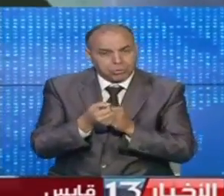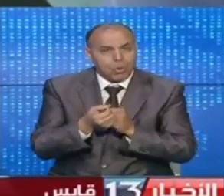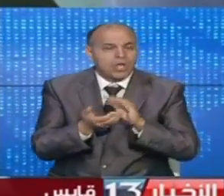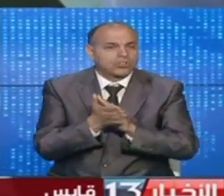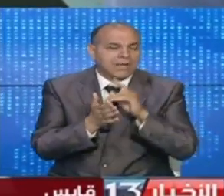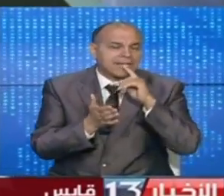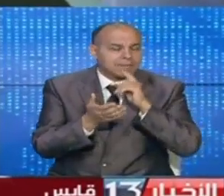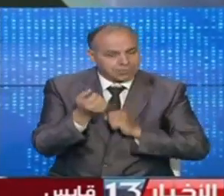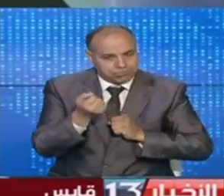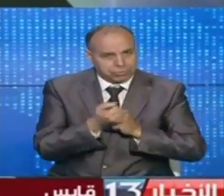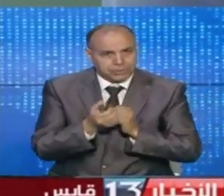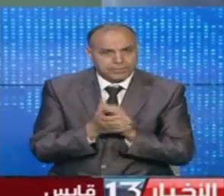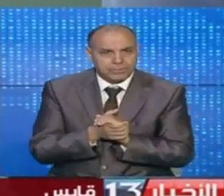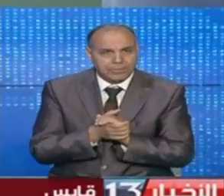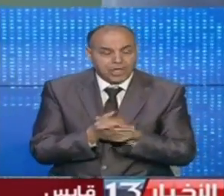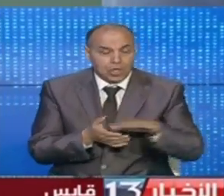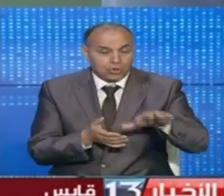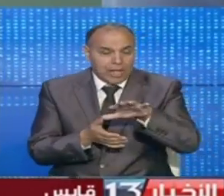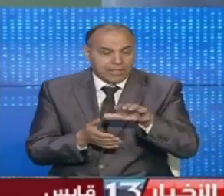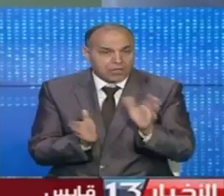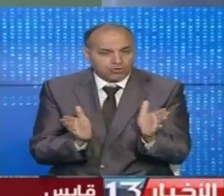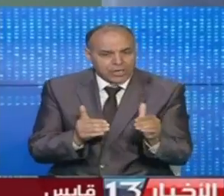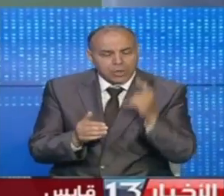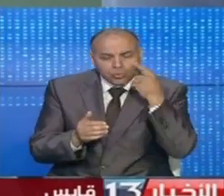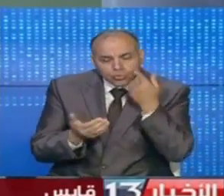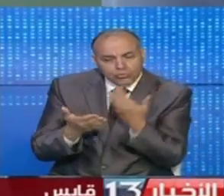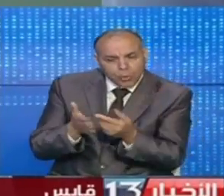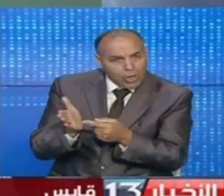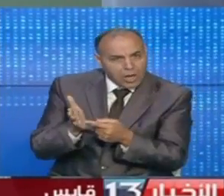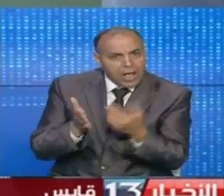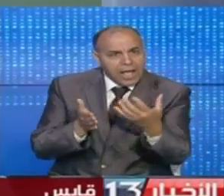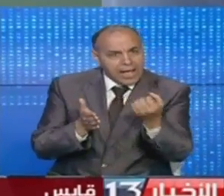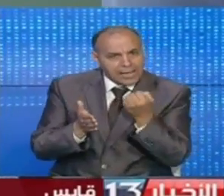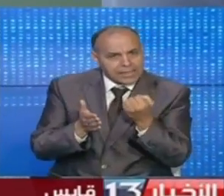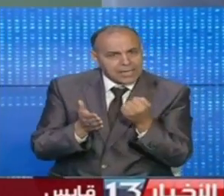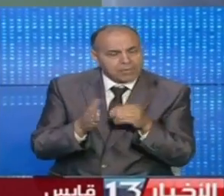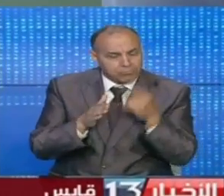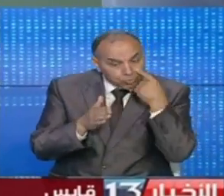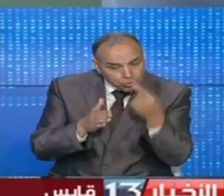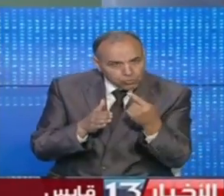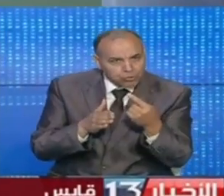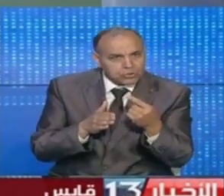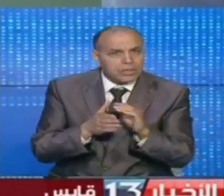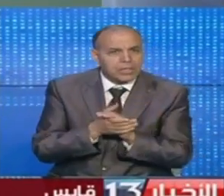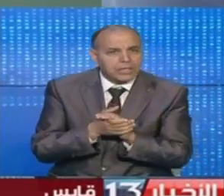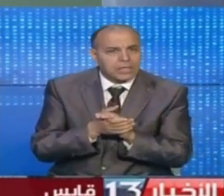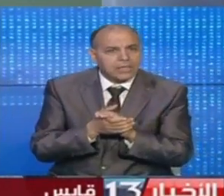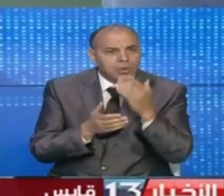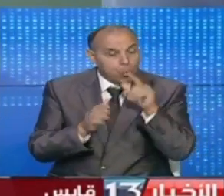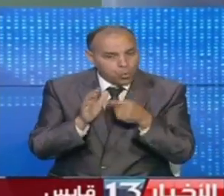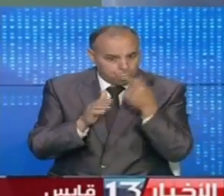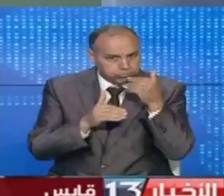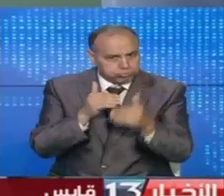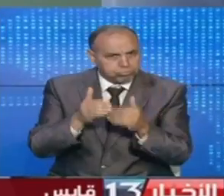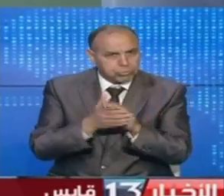جمعية قابس الفاعلة. الجهاز هذايا جربناه وخذينا الفيدباك وطلعنا الموديل الأول اللي